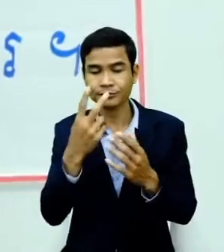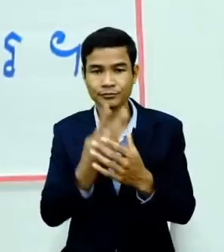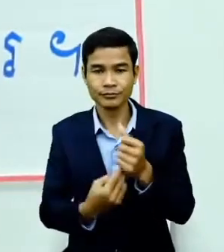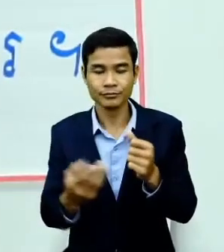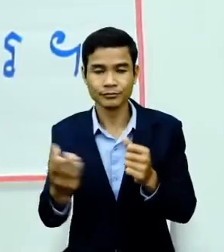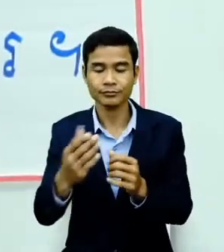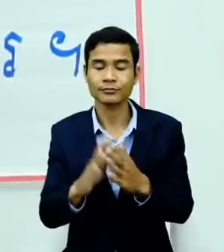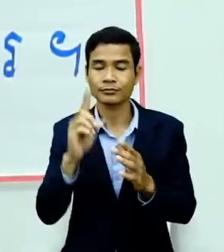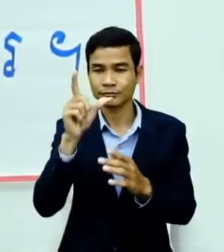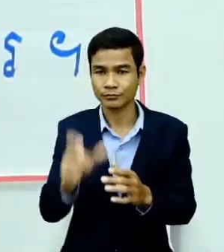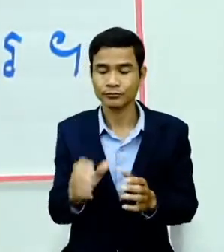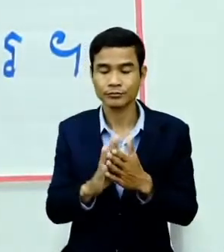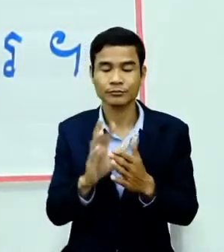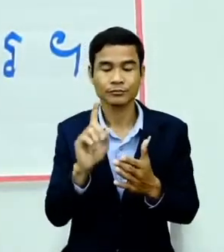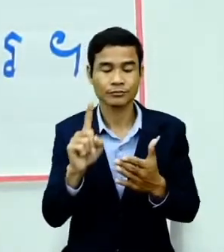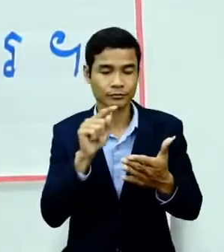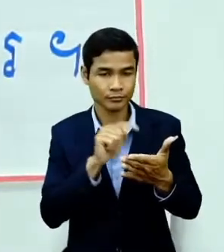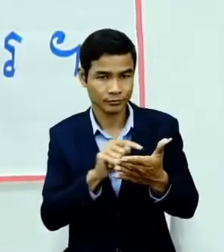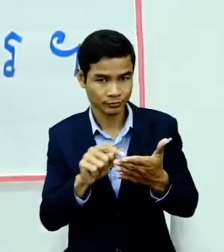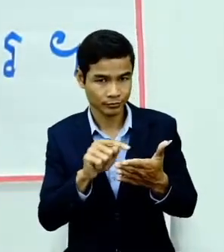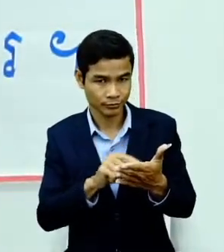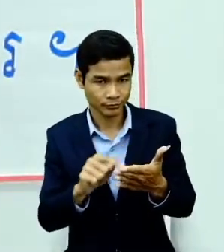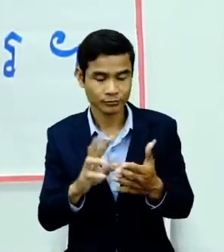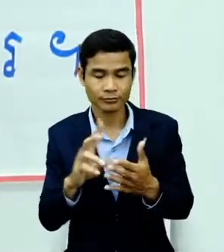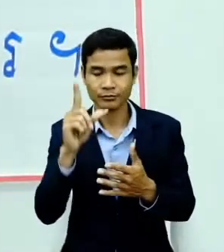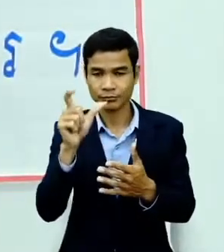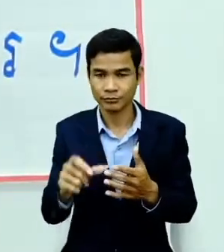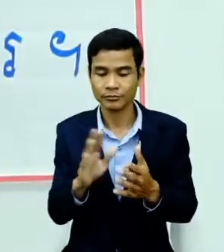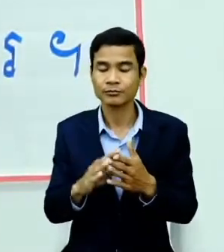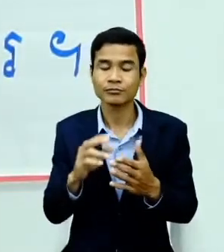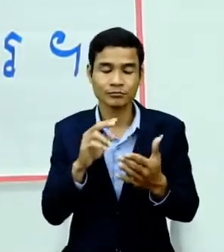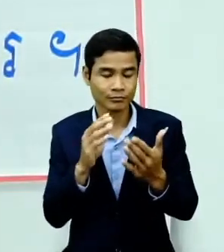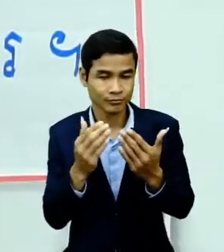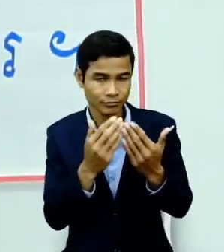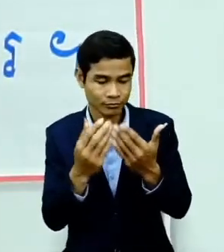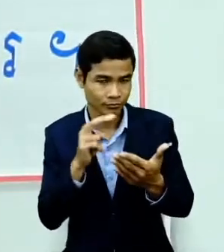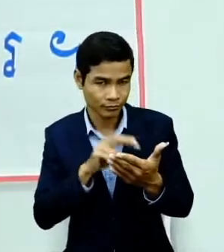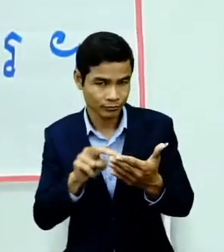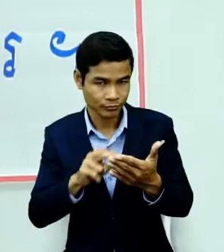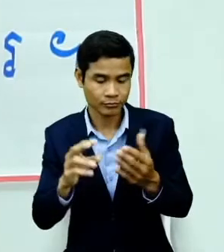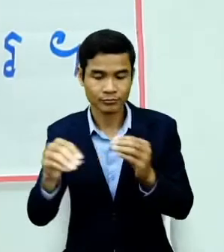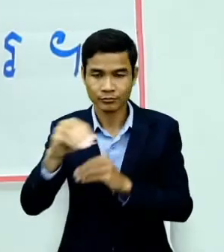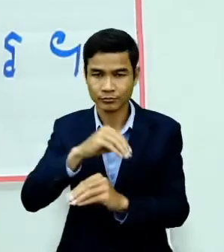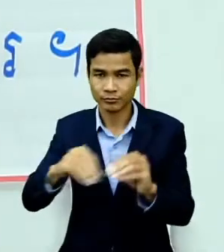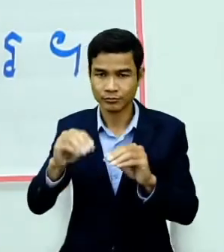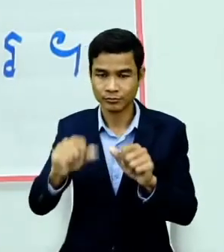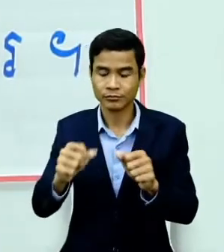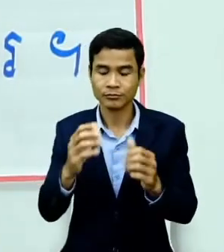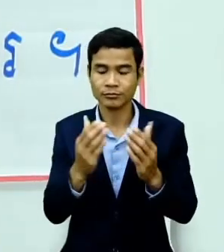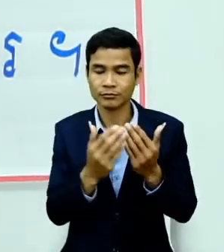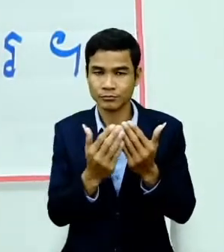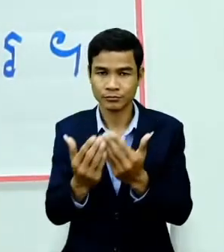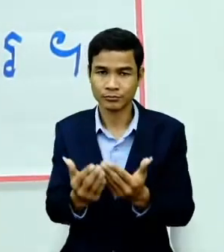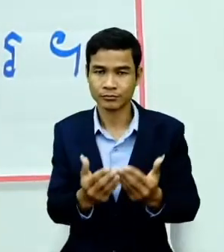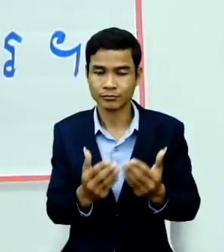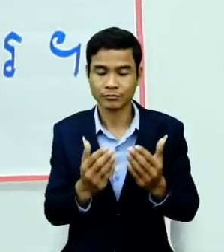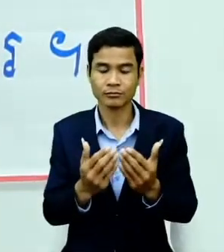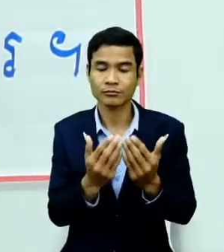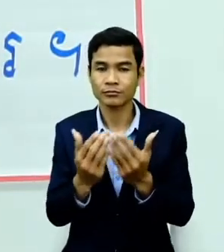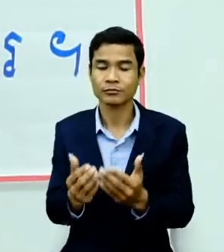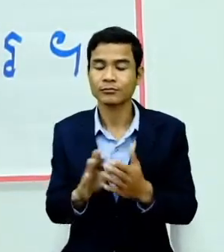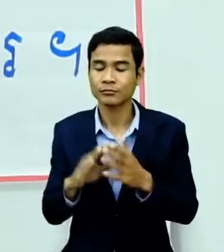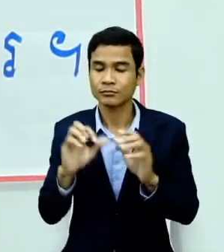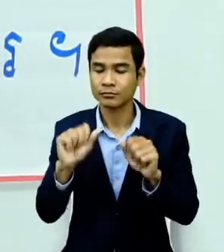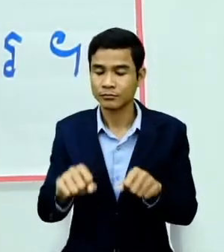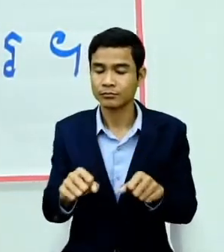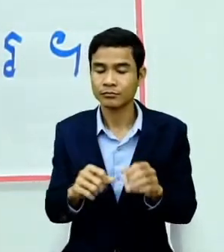ចាគឺម្នាក់ជាអ្នកចង្អុលម្នាក់ទៀតជាអ្នកអានហើយយើងនឹងបដូរវេនគ្នាអានម្ដងម្នាក់ចាបដូរវេនគ្នាអានហ្នឹងគឺកូនដែលអ្នកអានហ្នឹងគឺ